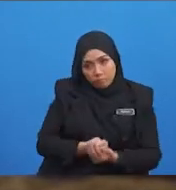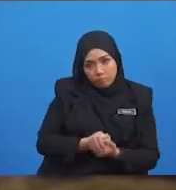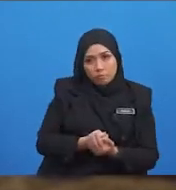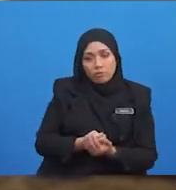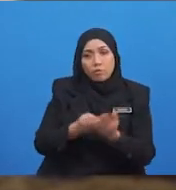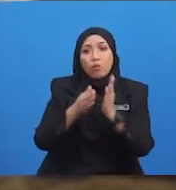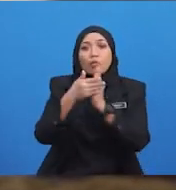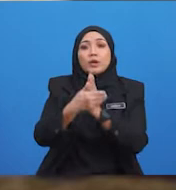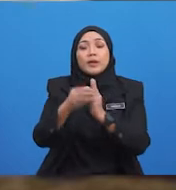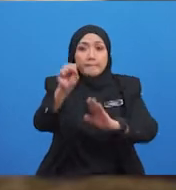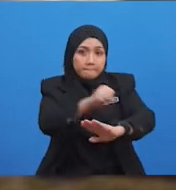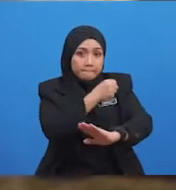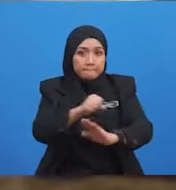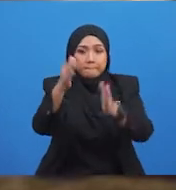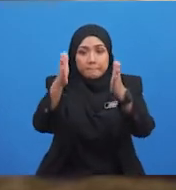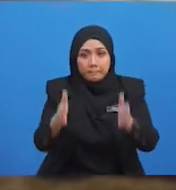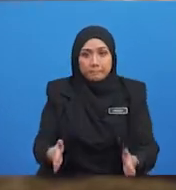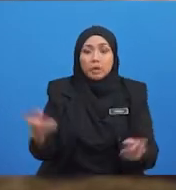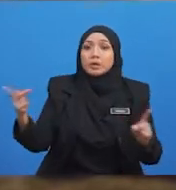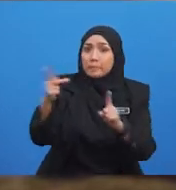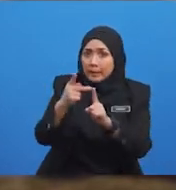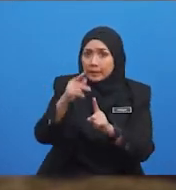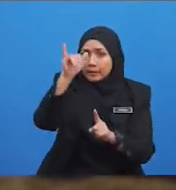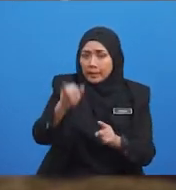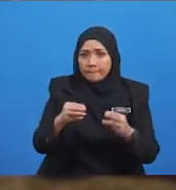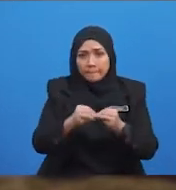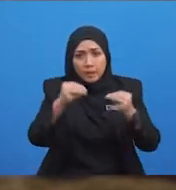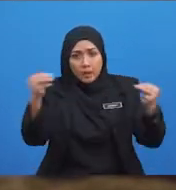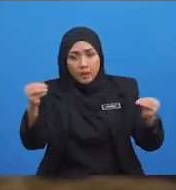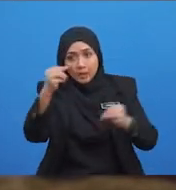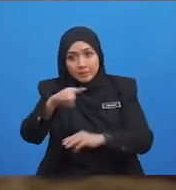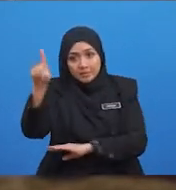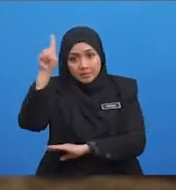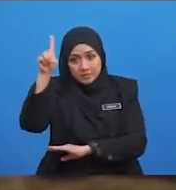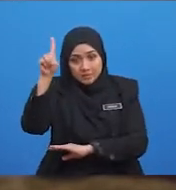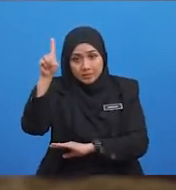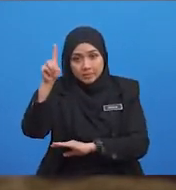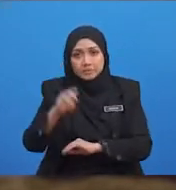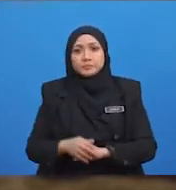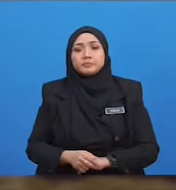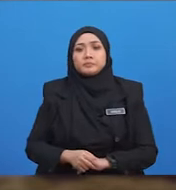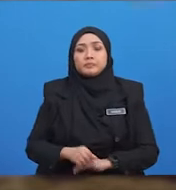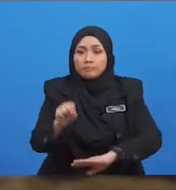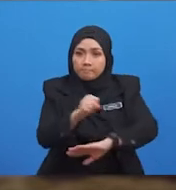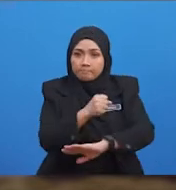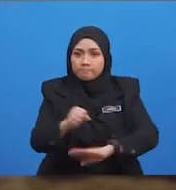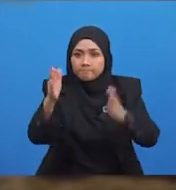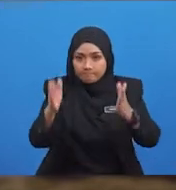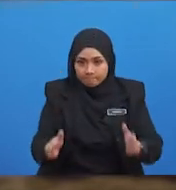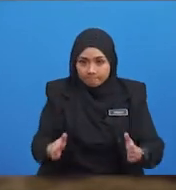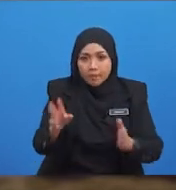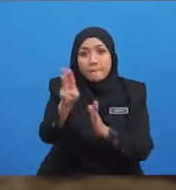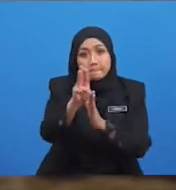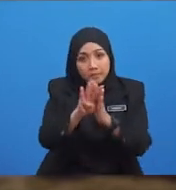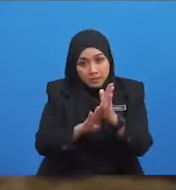oleh penyajak kepada Yang Maha Esa ialah, penyajak